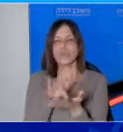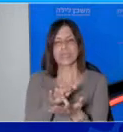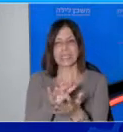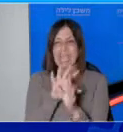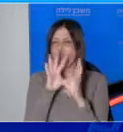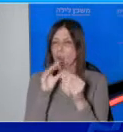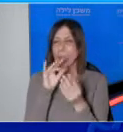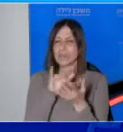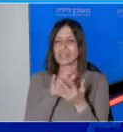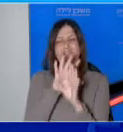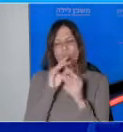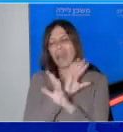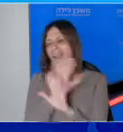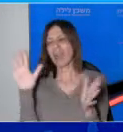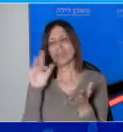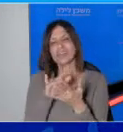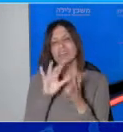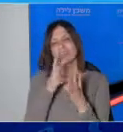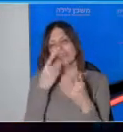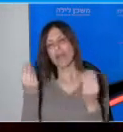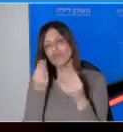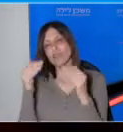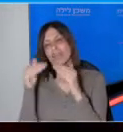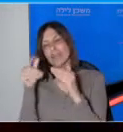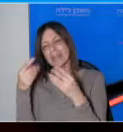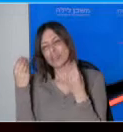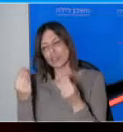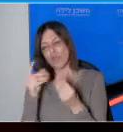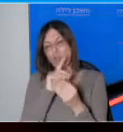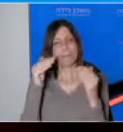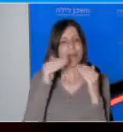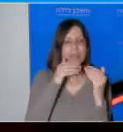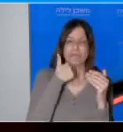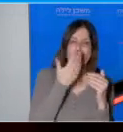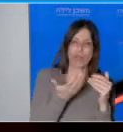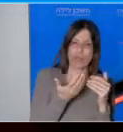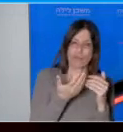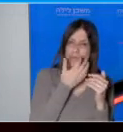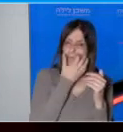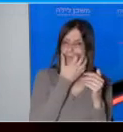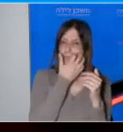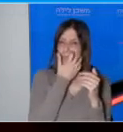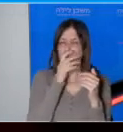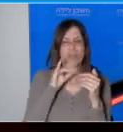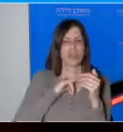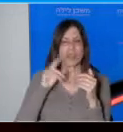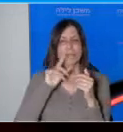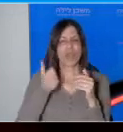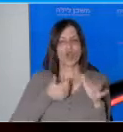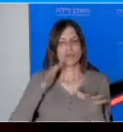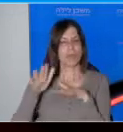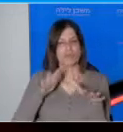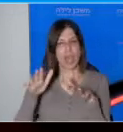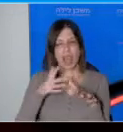הכל פוזיציה? הכל רק פוזיציה, אם זה משהו שמתאים לך אז הוא טוב, ואם לא מתאים לך אז הוא לא טוב. לא מעניין אותי מי הממשלה, מי ראש